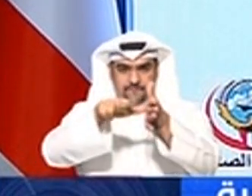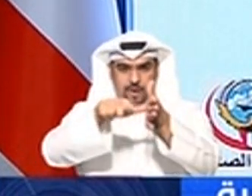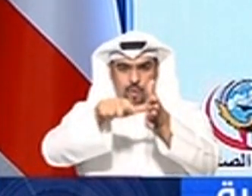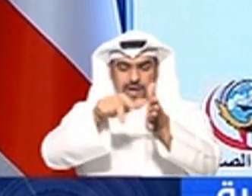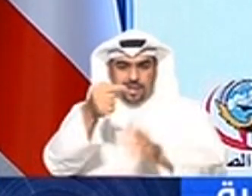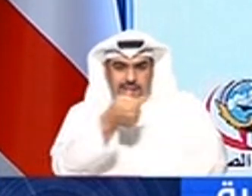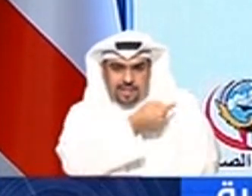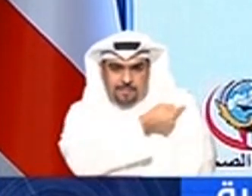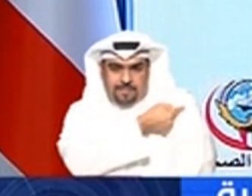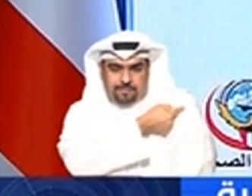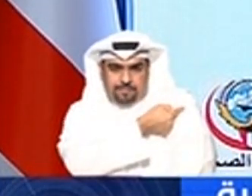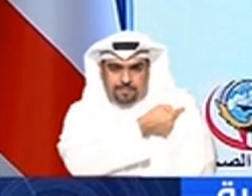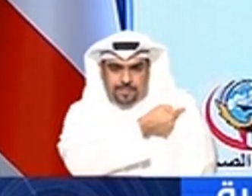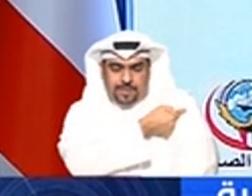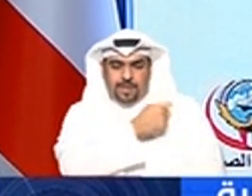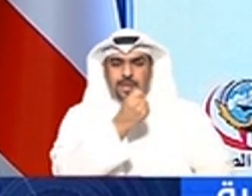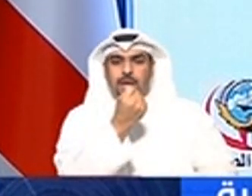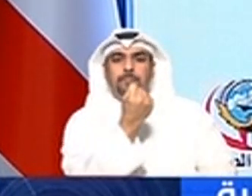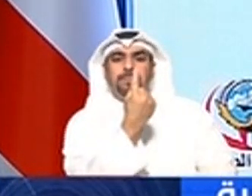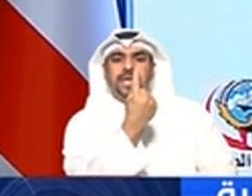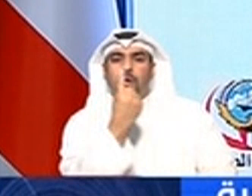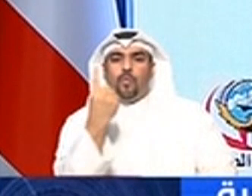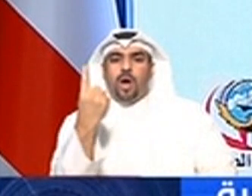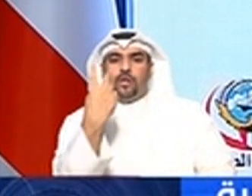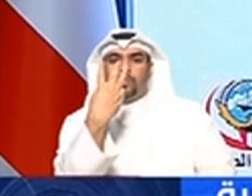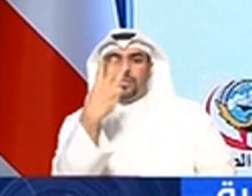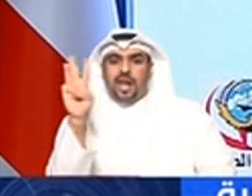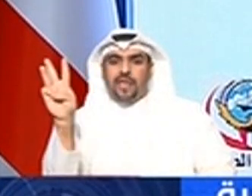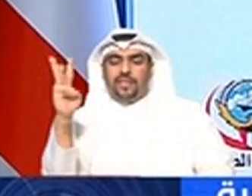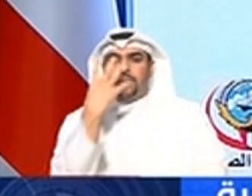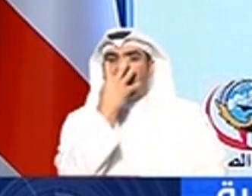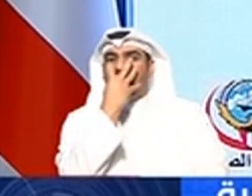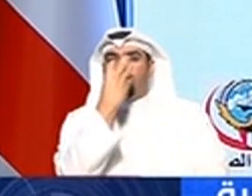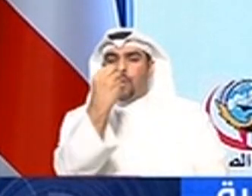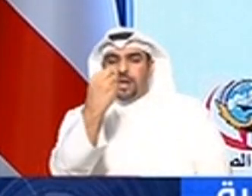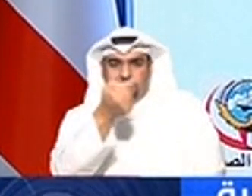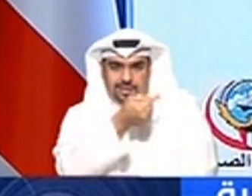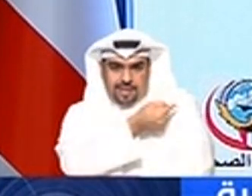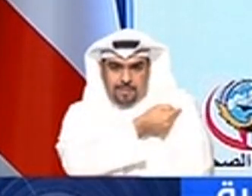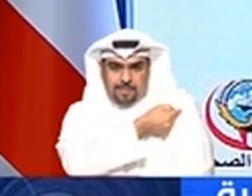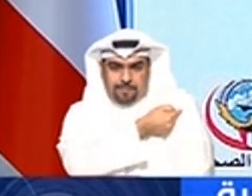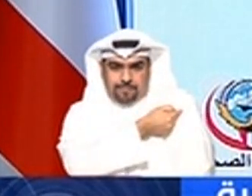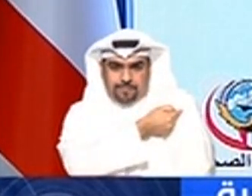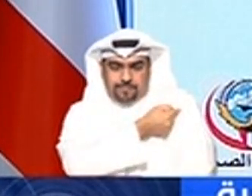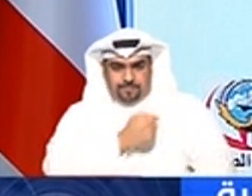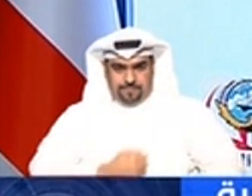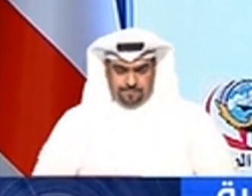و131 حالة في منطقة حولي الصحية